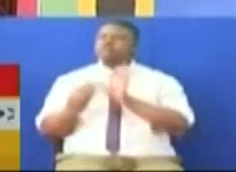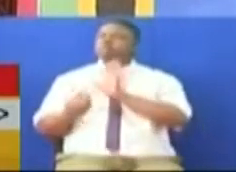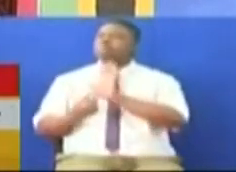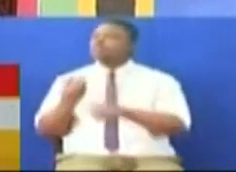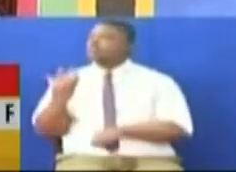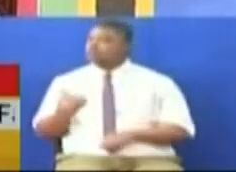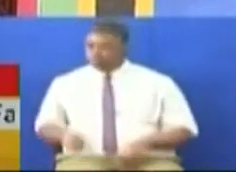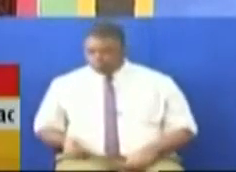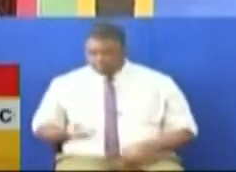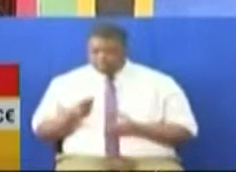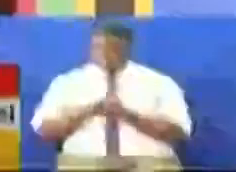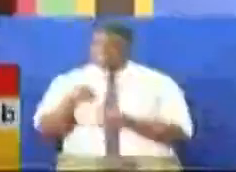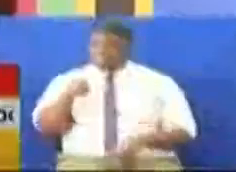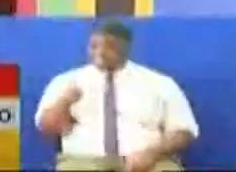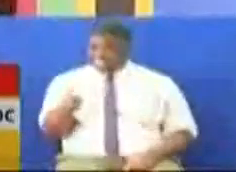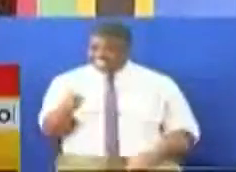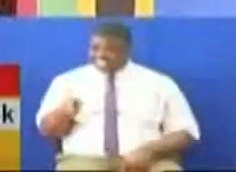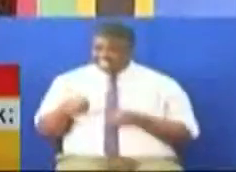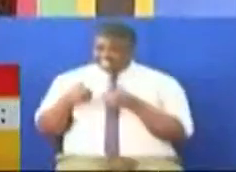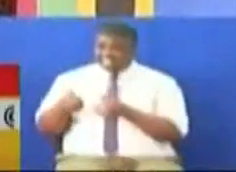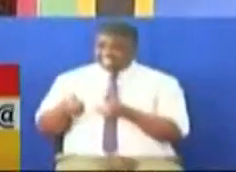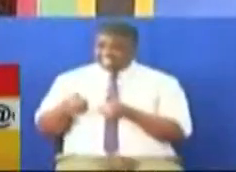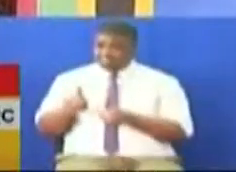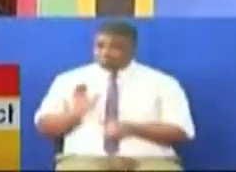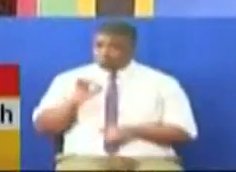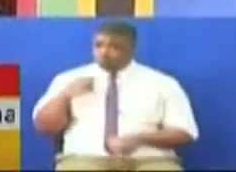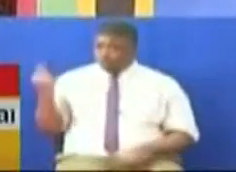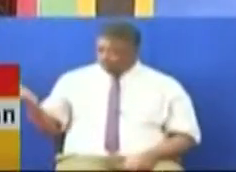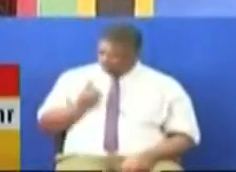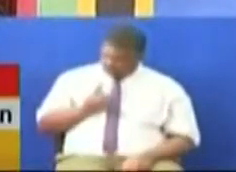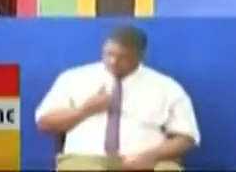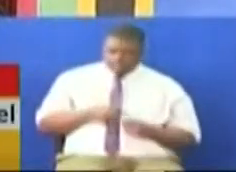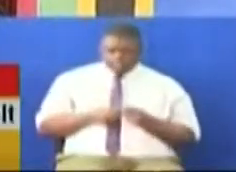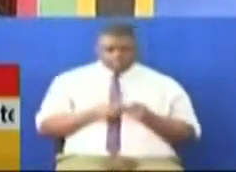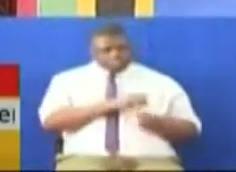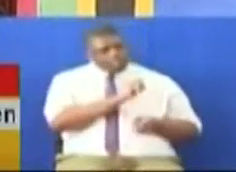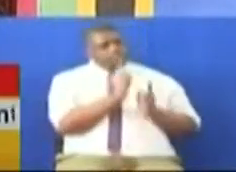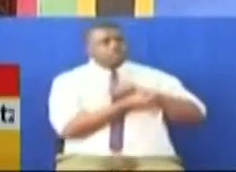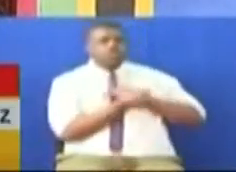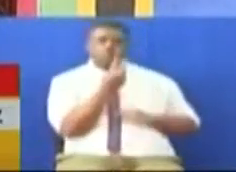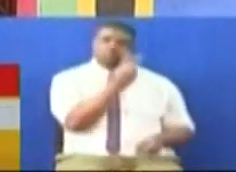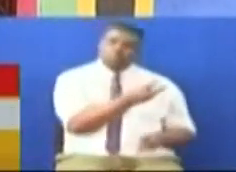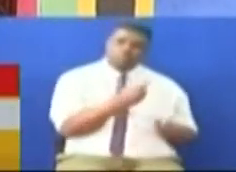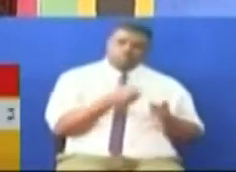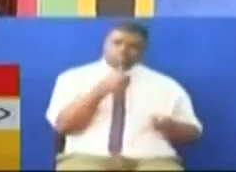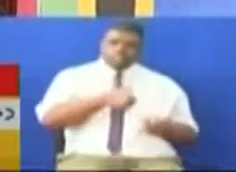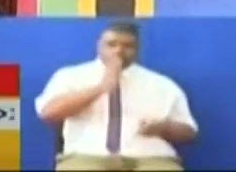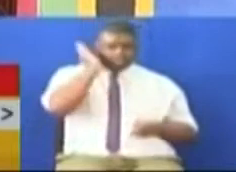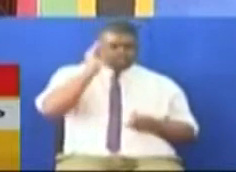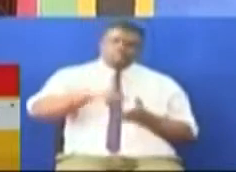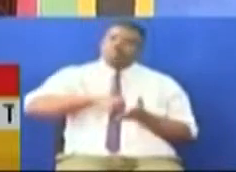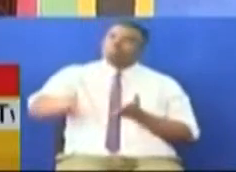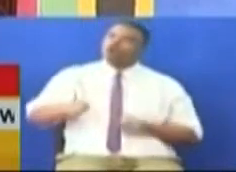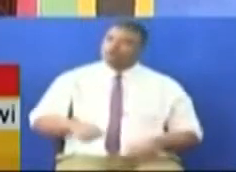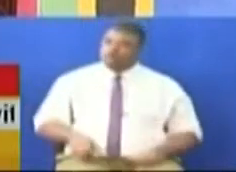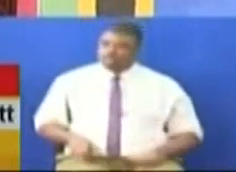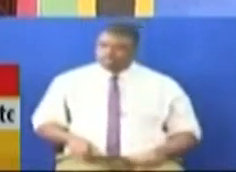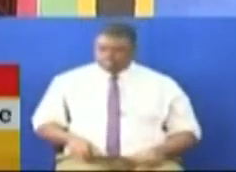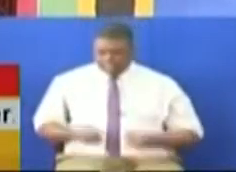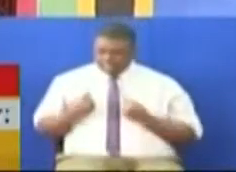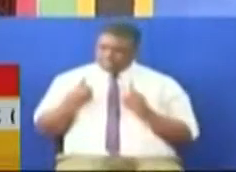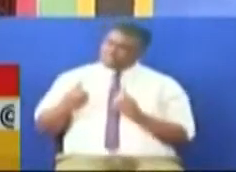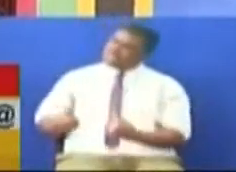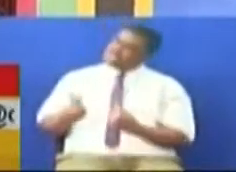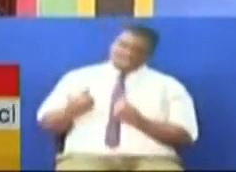hizo, Mheshimiwa Speaker, tulitegemea kwamba katika mwaka unaofuata tungeona mabadiliko na tungeona serikali imeshalipa. Lakini cha kushangaza,